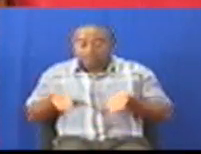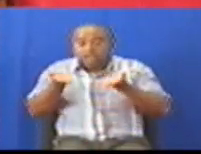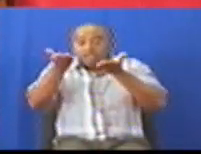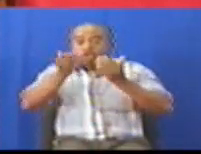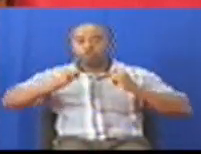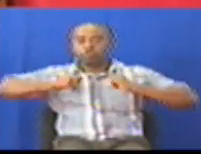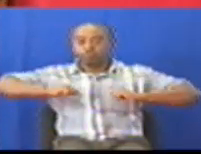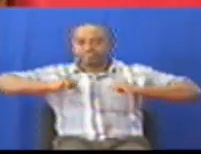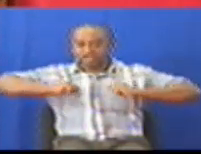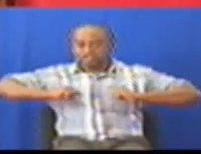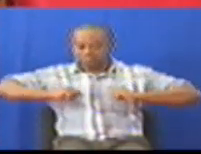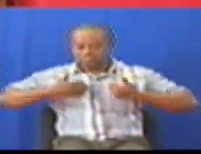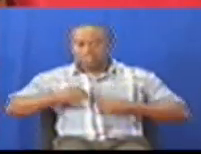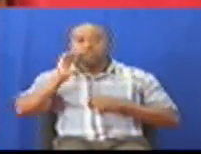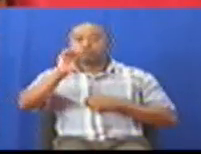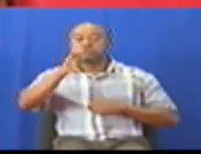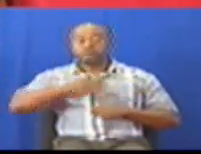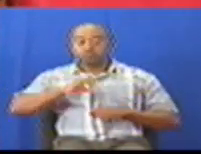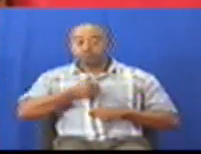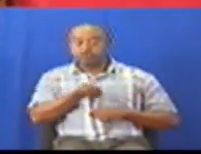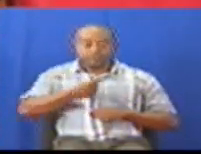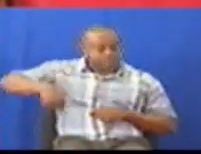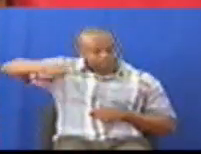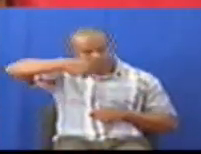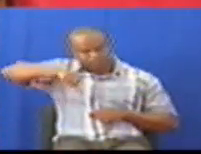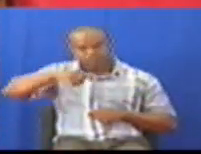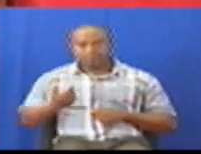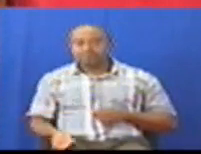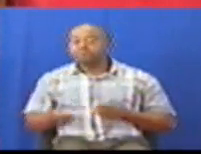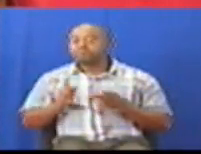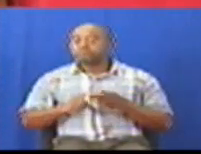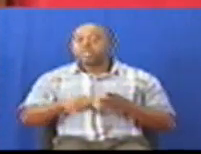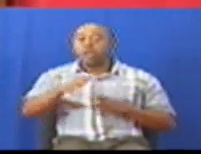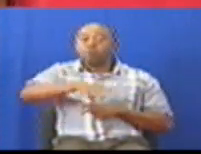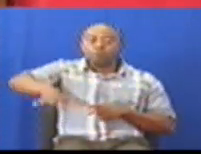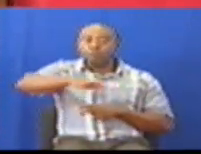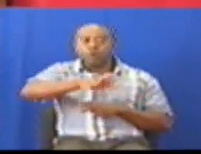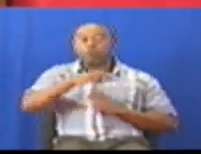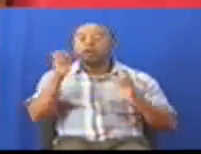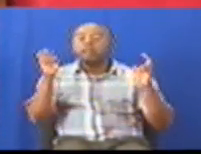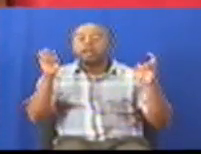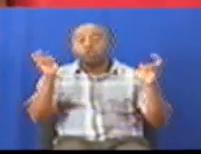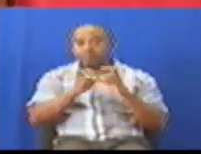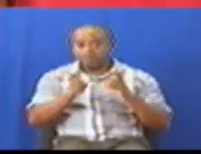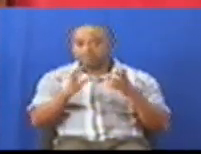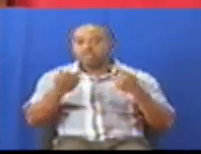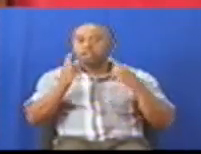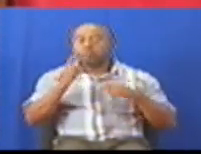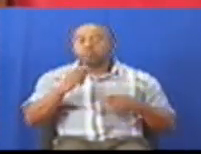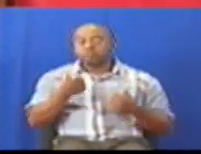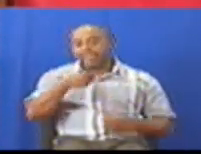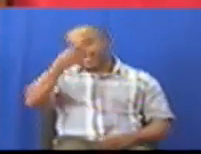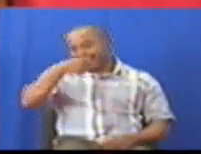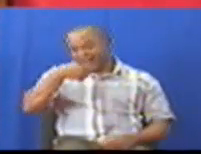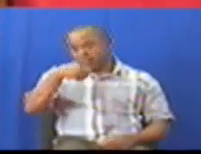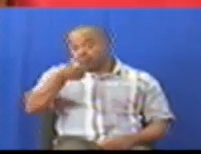utalii na usafiri wetu sisi wenyewe vile vile. Bwawa la umeme la Mwalimu Julius Nyerere, na ninyi mnajua kuwa